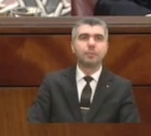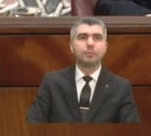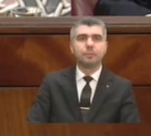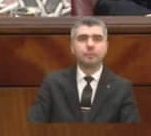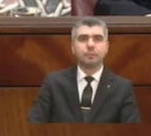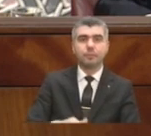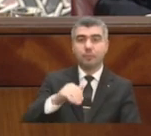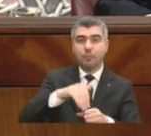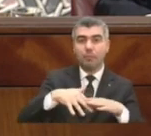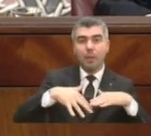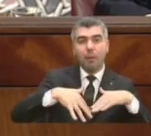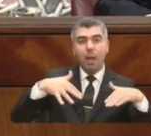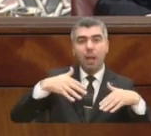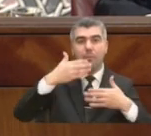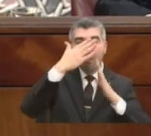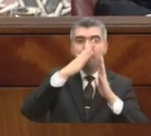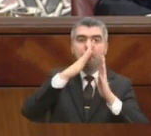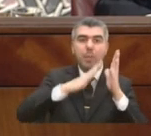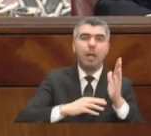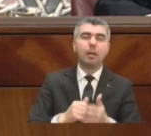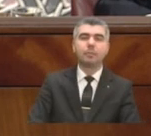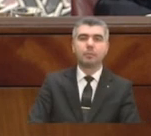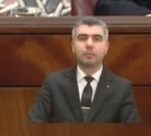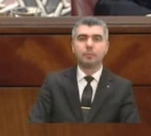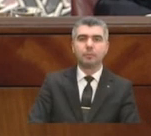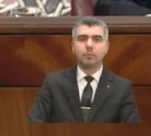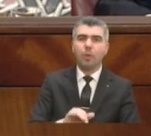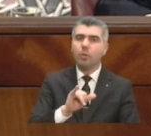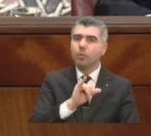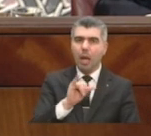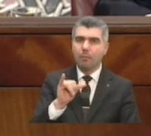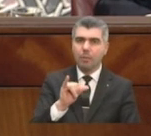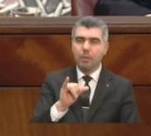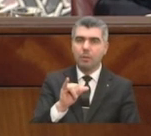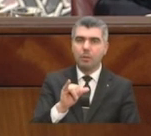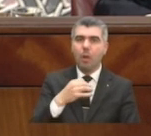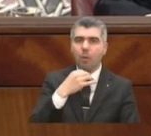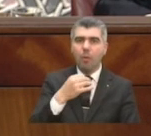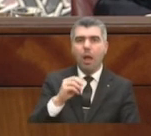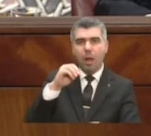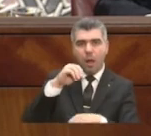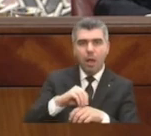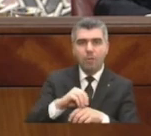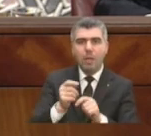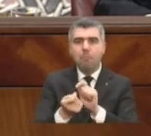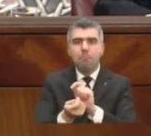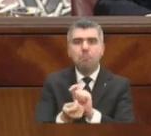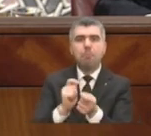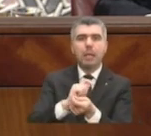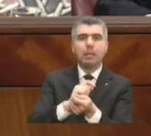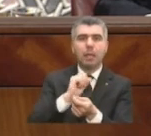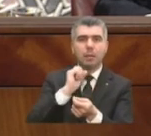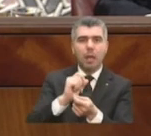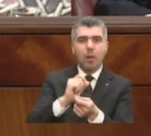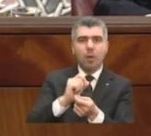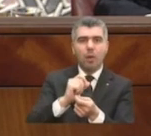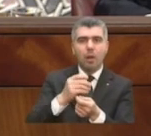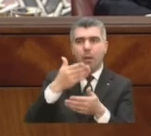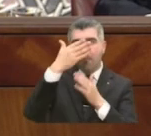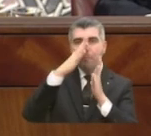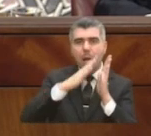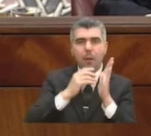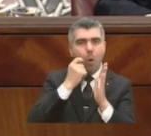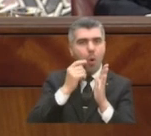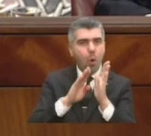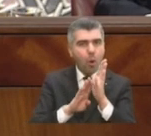ان برلمان المملكه المغربيه ليس في حاجه الى اعاده التاكيد على تمسك المملكه بحقوق